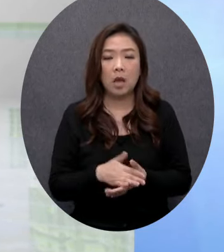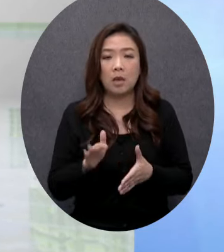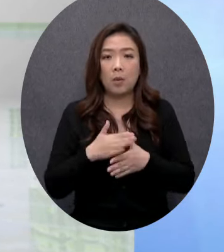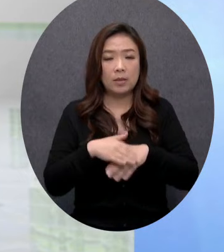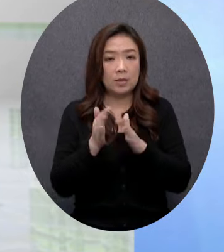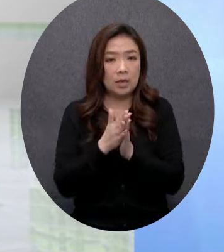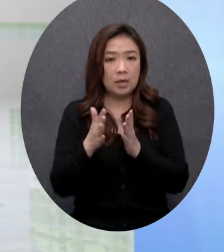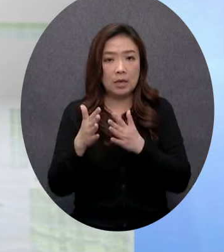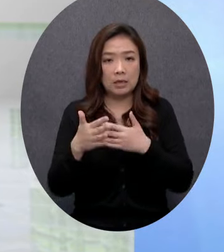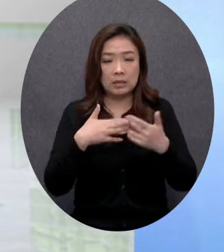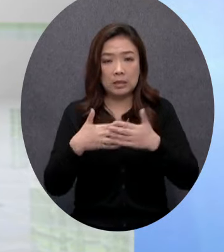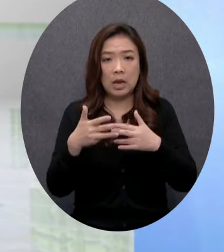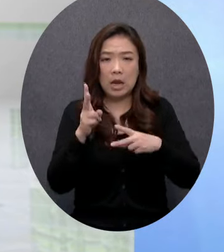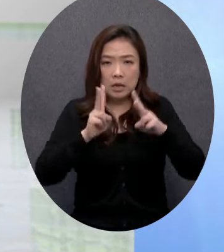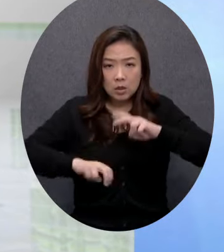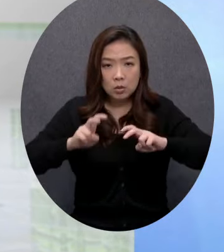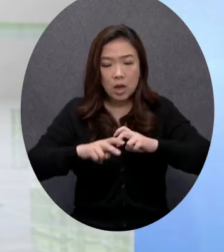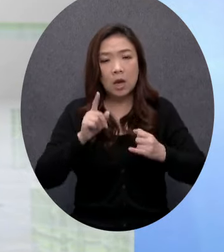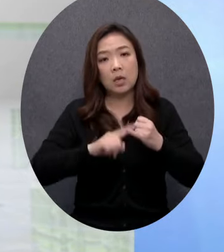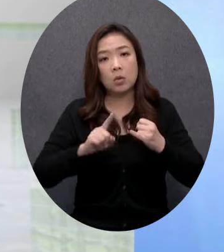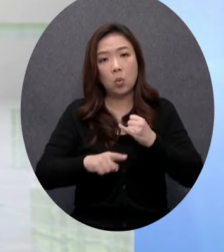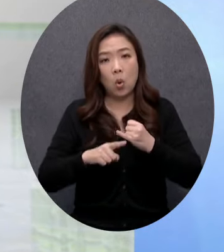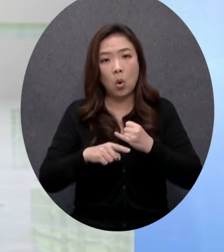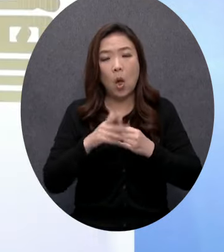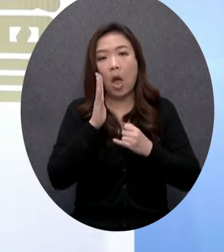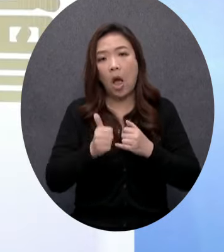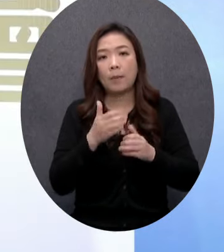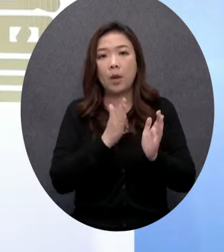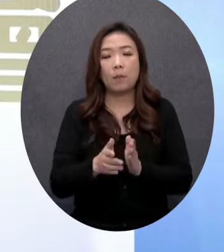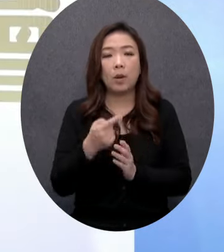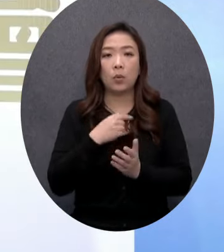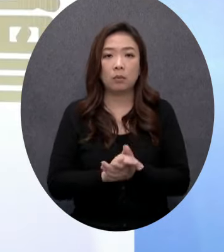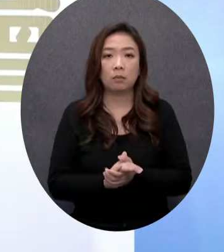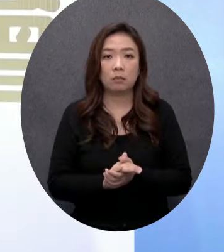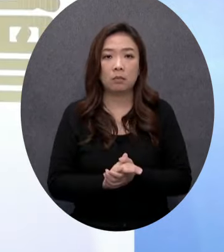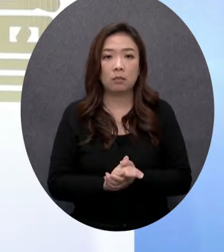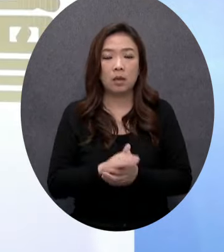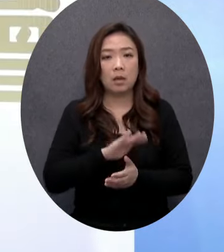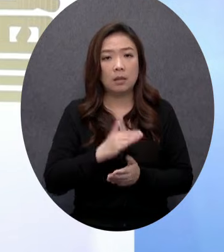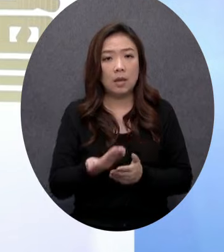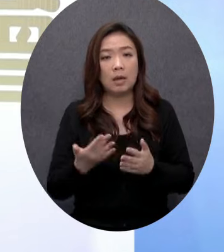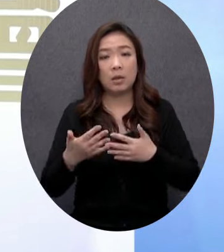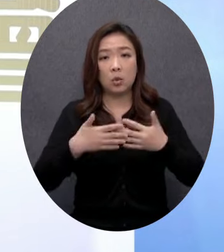件事調查結果採取適當行動。 但是件事件呢，